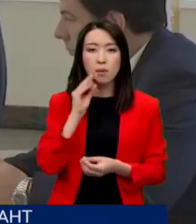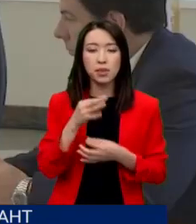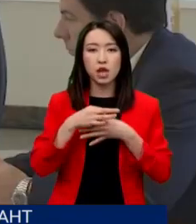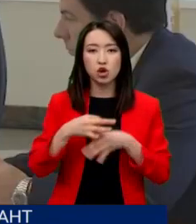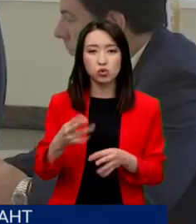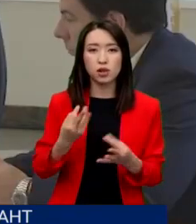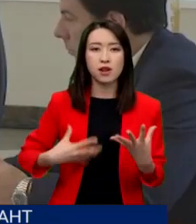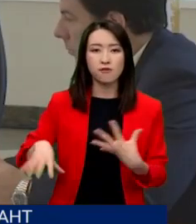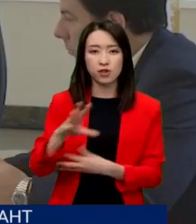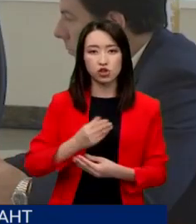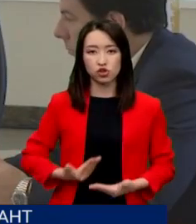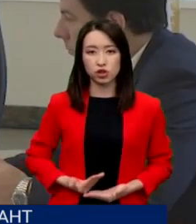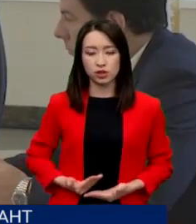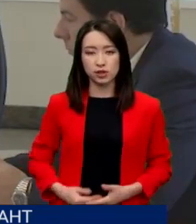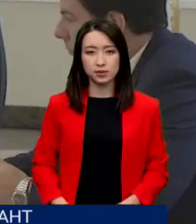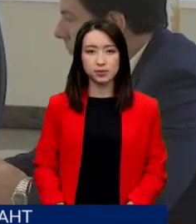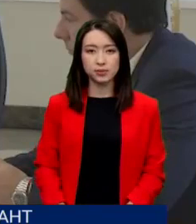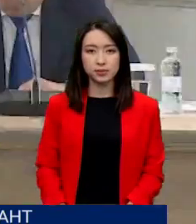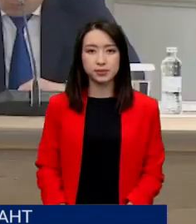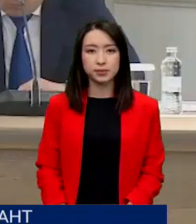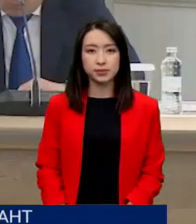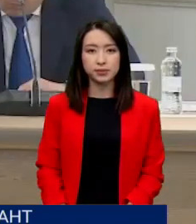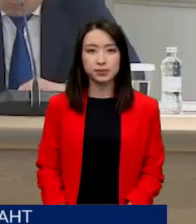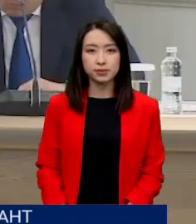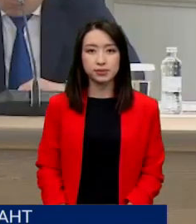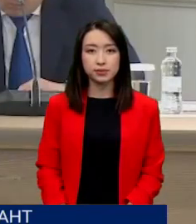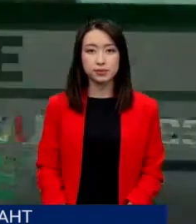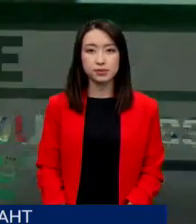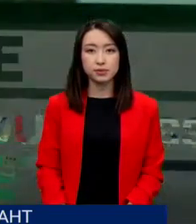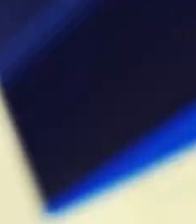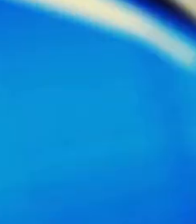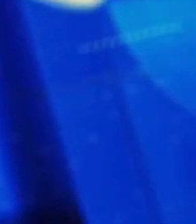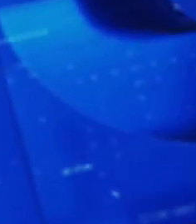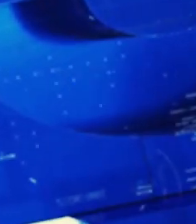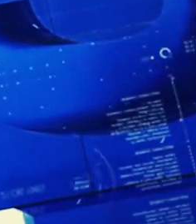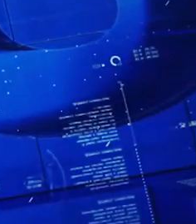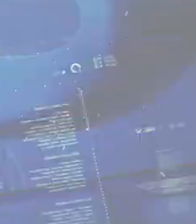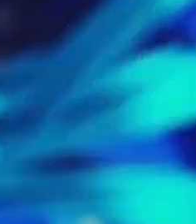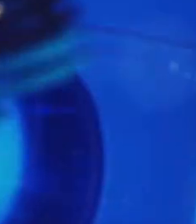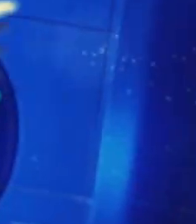всех жителей Казахстана.